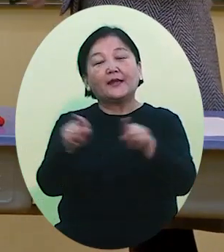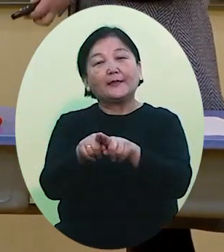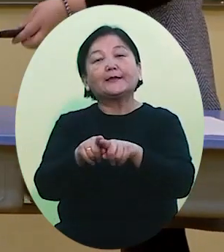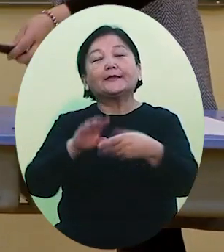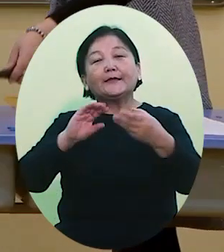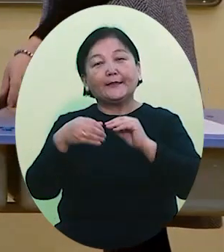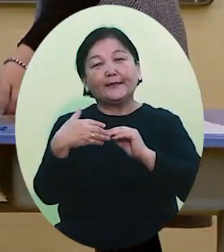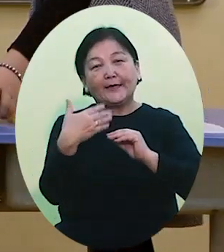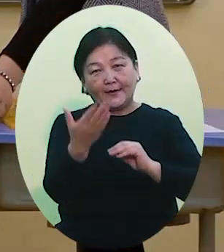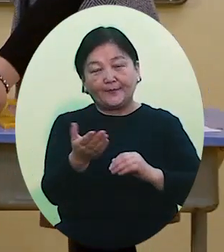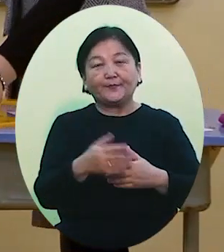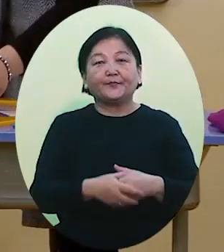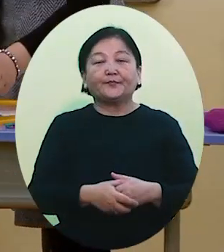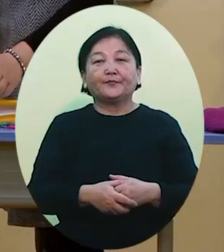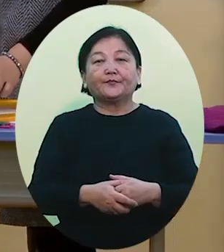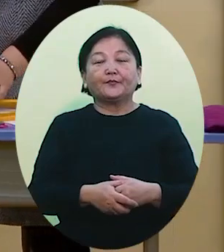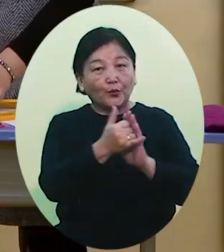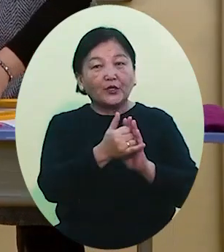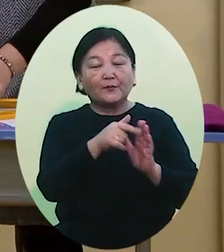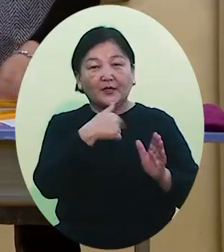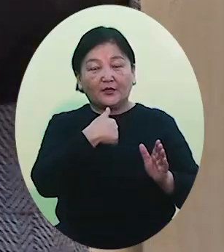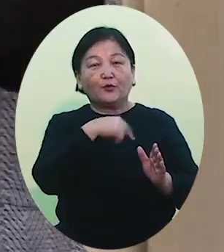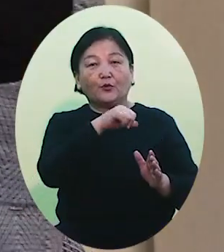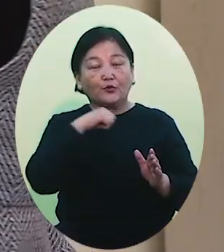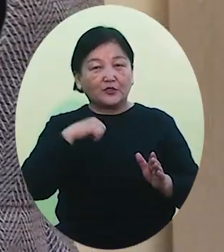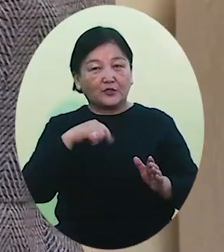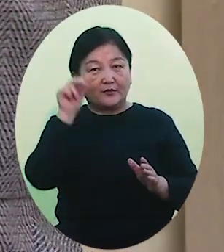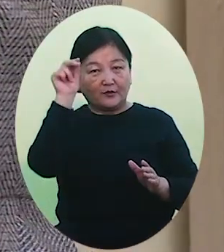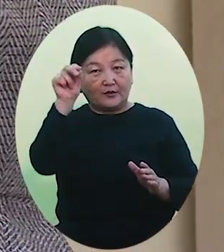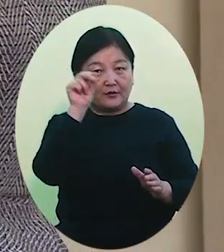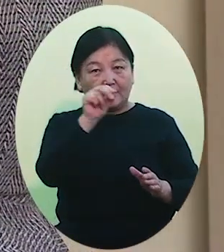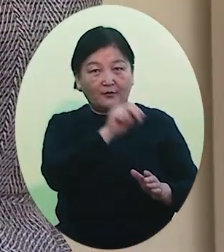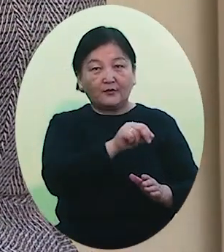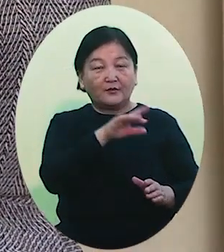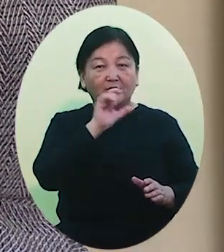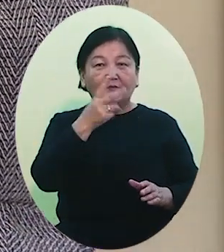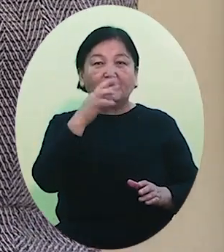x, y-ийн утгуудыг авч явах ёстой.